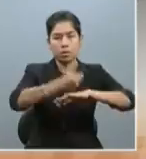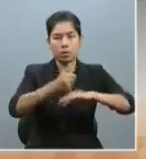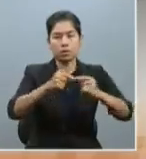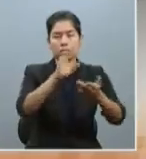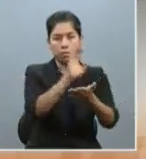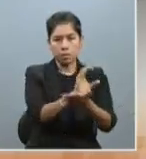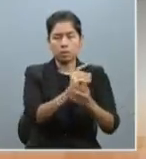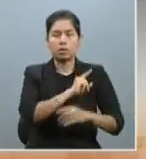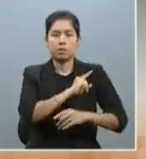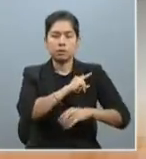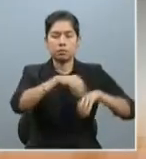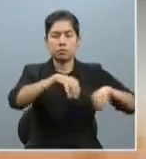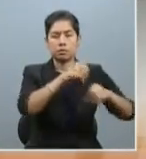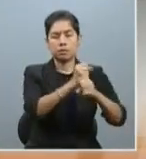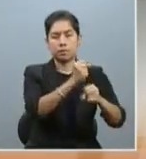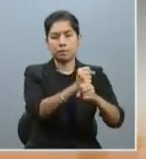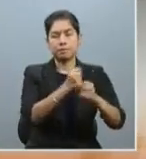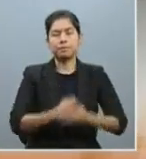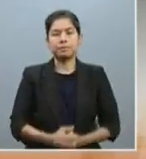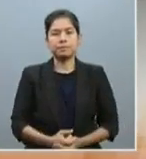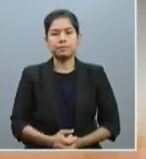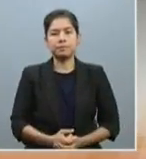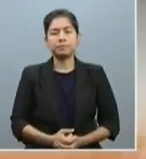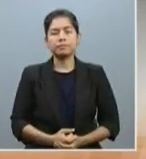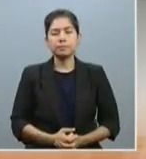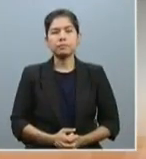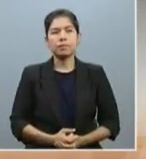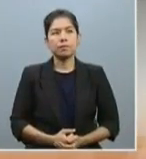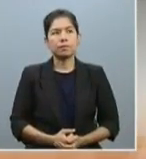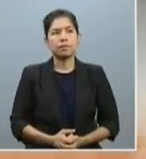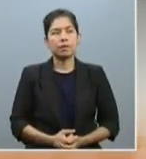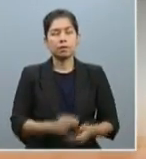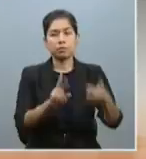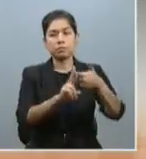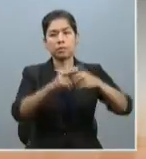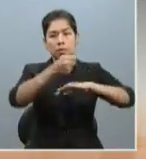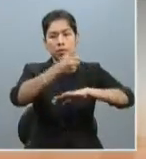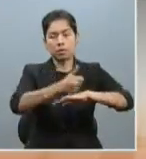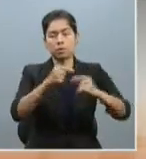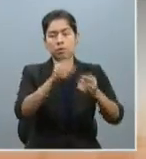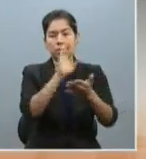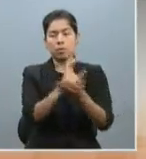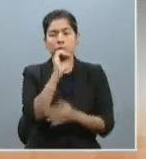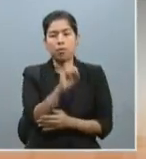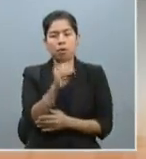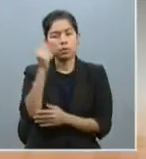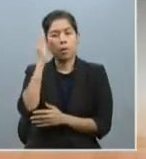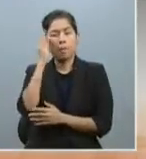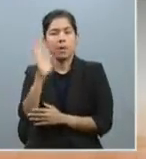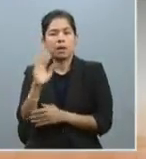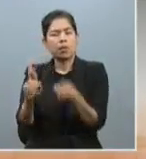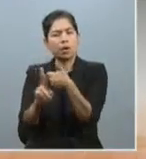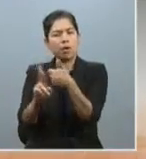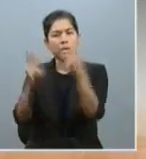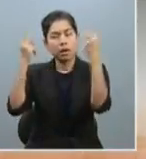เป็นผู้ดำเนินการทางด้านพลตำรวจเอกศิวราบอกนะคะว่าไม่ทราบว่าพลเอกประวิตรมีหลักฐานอะไรที่